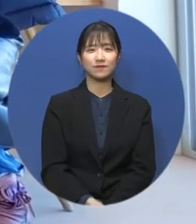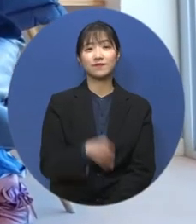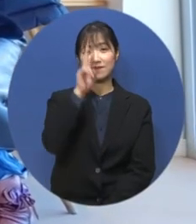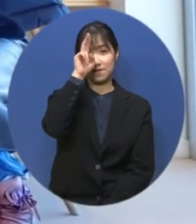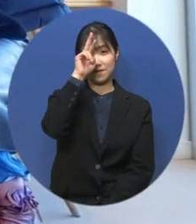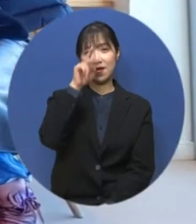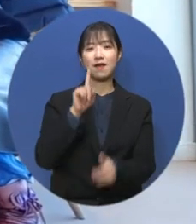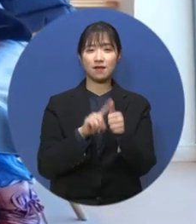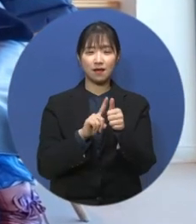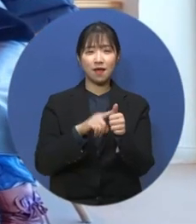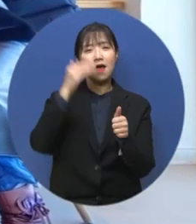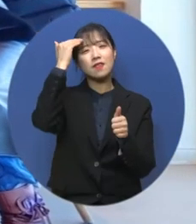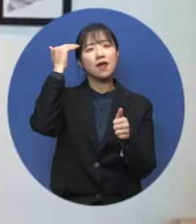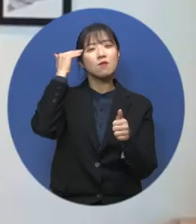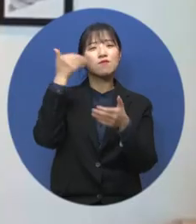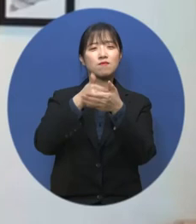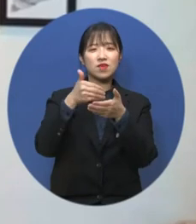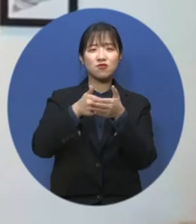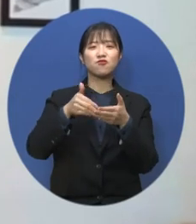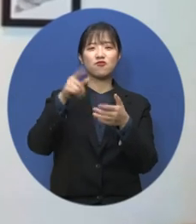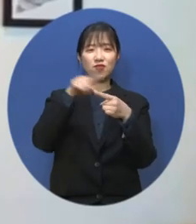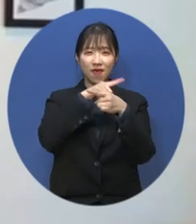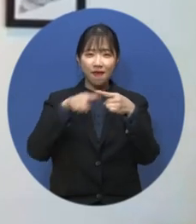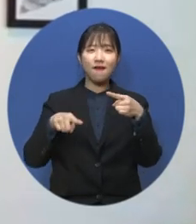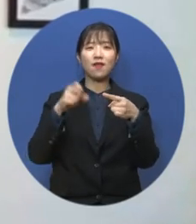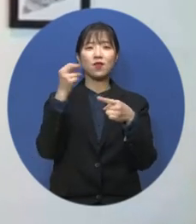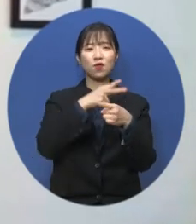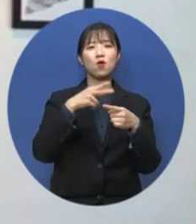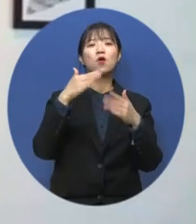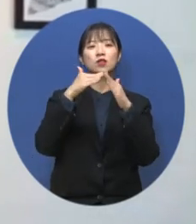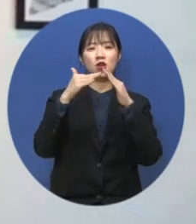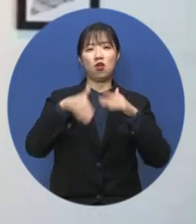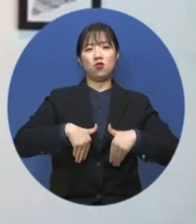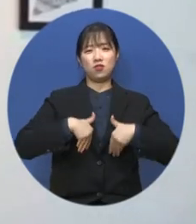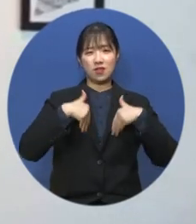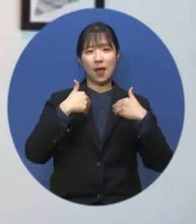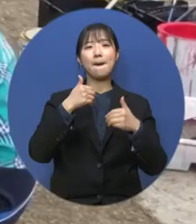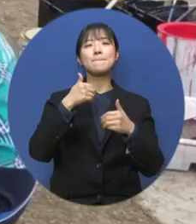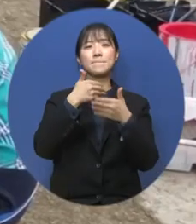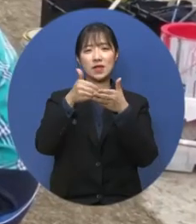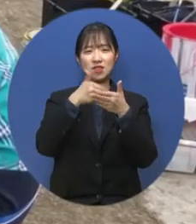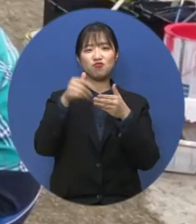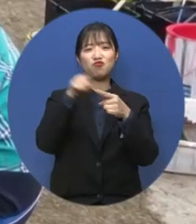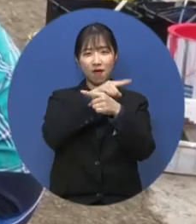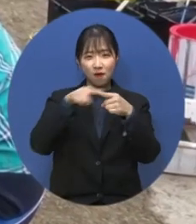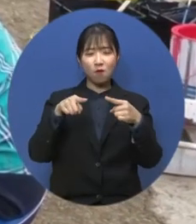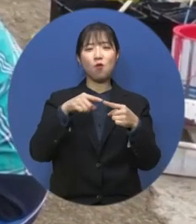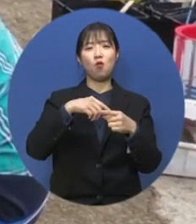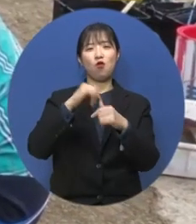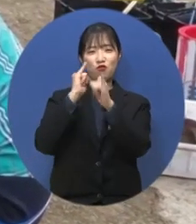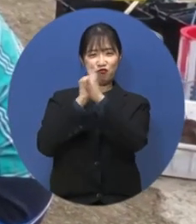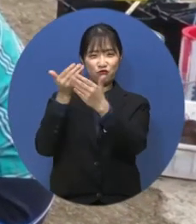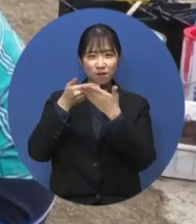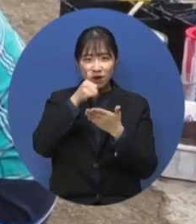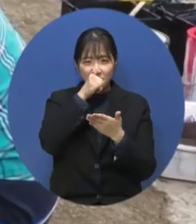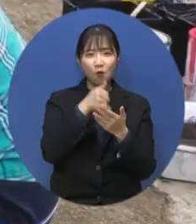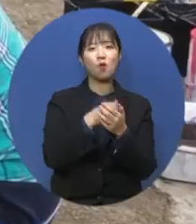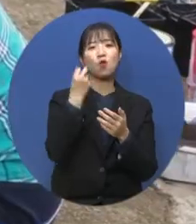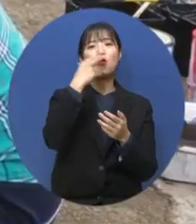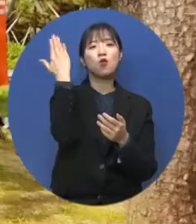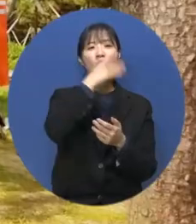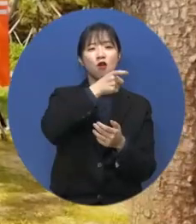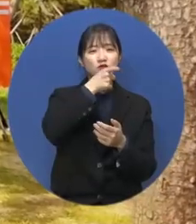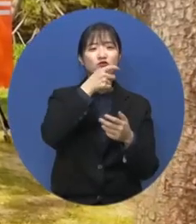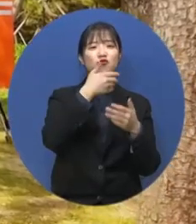박선율 작가는 대한민국 미술대전과 전남 미술대전에서 다수 수상하고 현재는 여수 미협